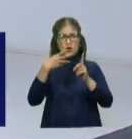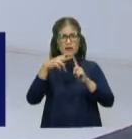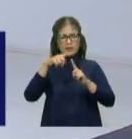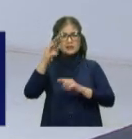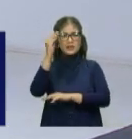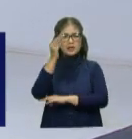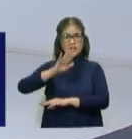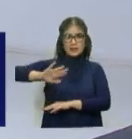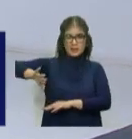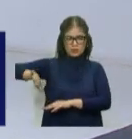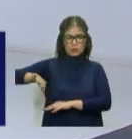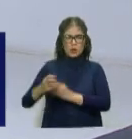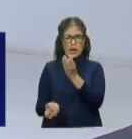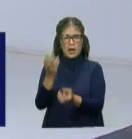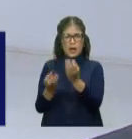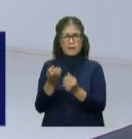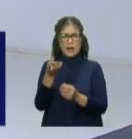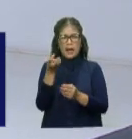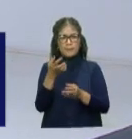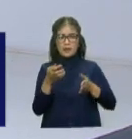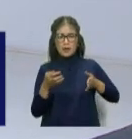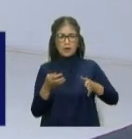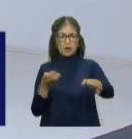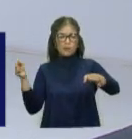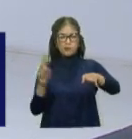Timur. Api nyaris mengenai pengendara yang melintas.